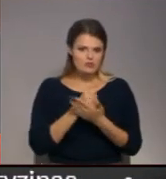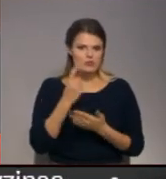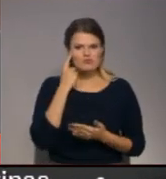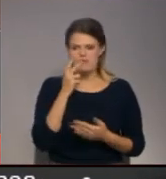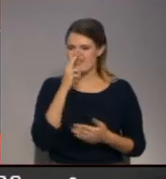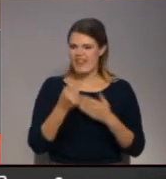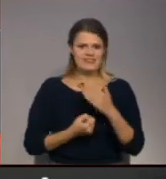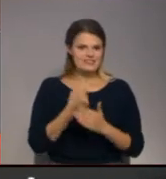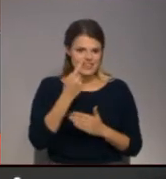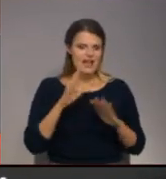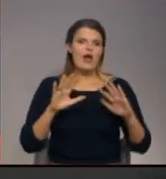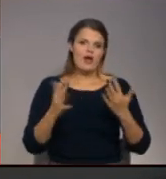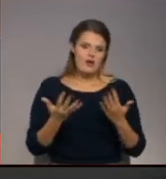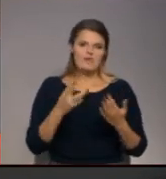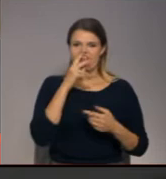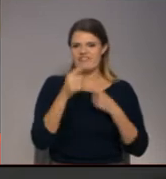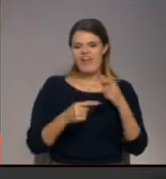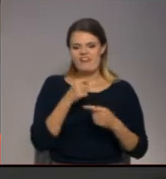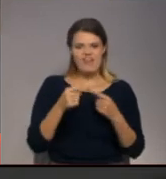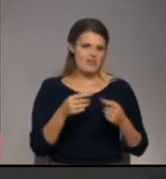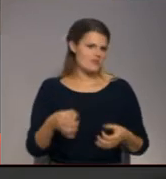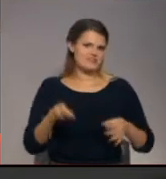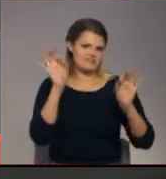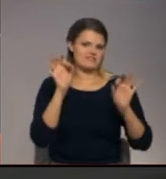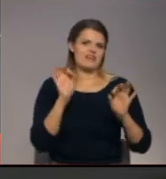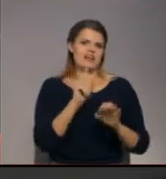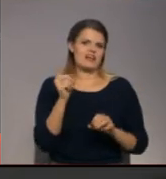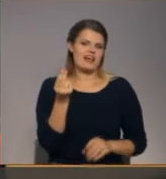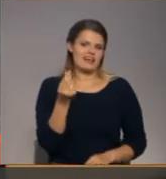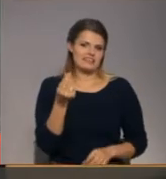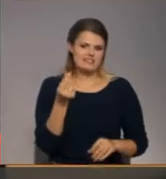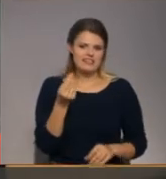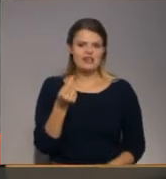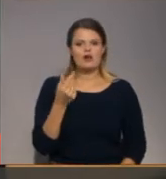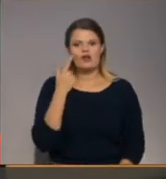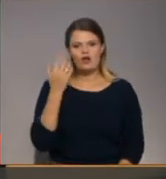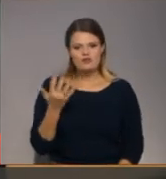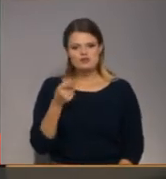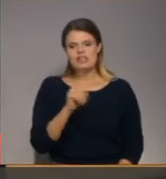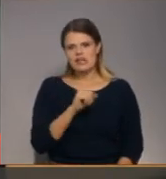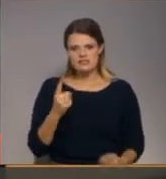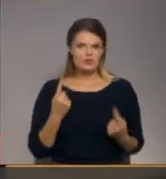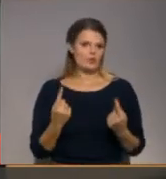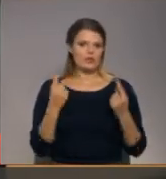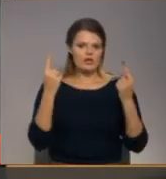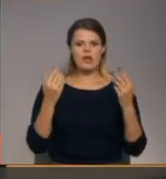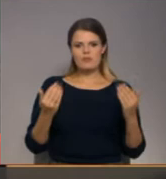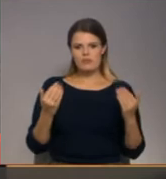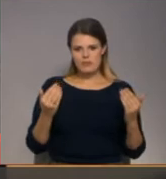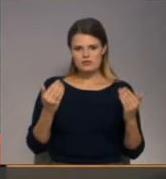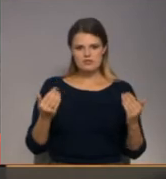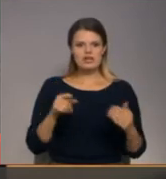visticamāk neizdošoties, bet nevienmēr svarīgākais varot būt nauda. Es domāju, ka tas ir ekskluzīvi. Pašlaik tas ir